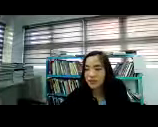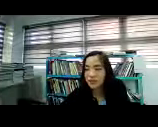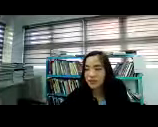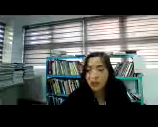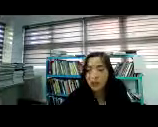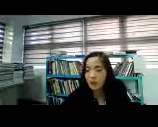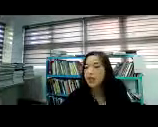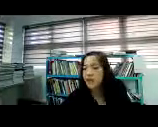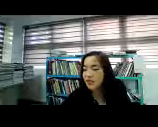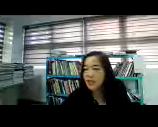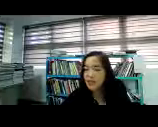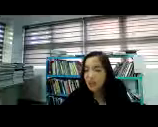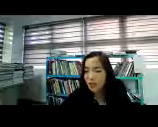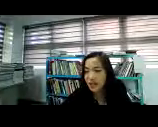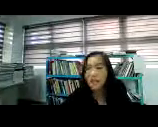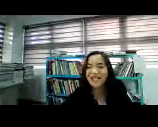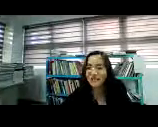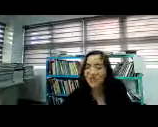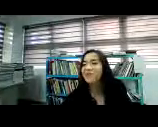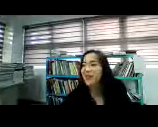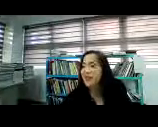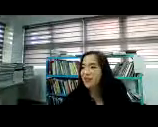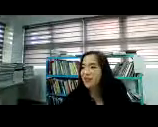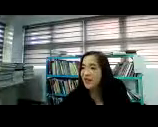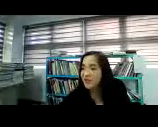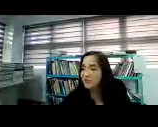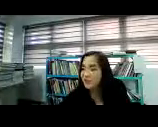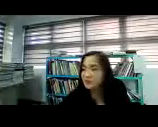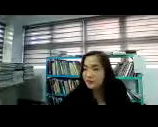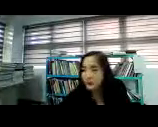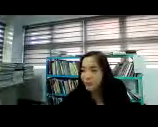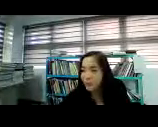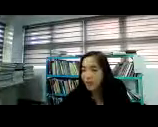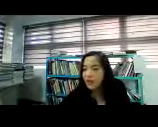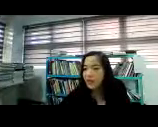chemistry, hindi lang po siya chemistry. Ano po? And then,